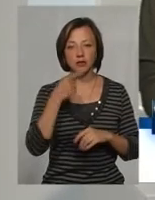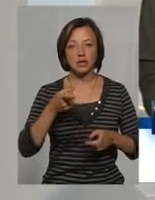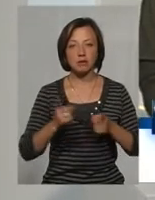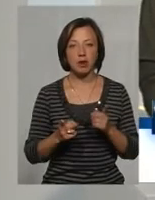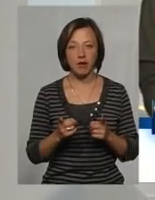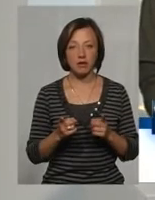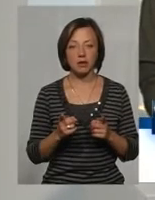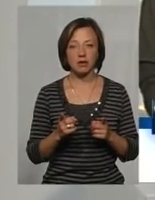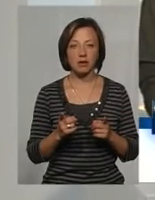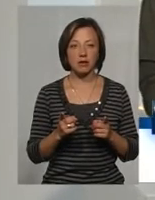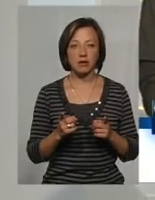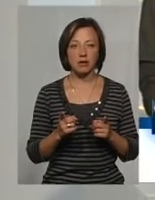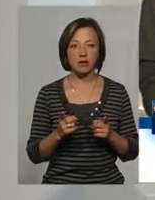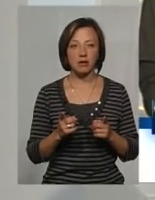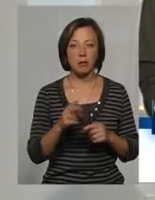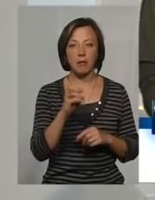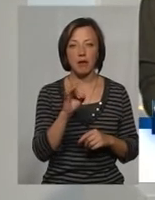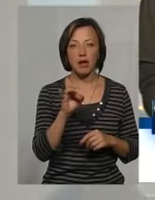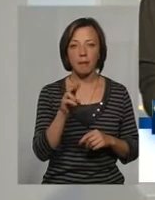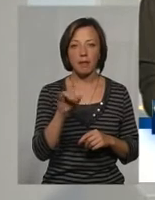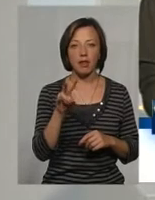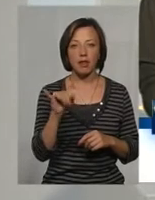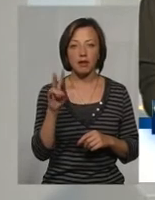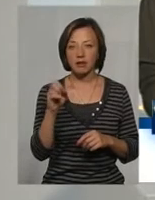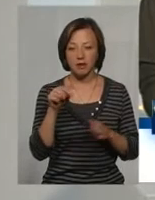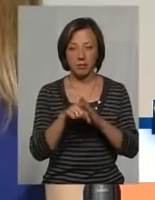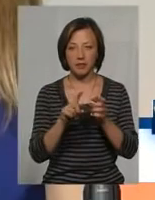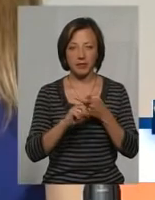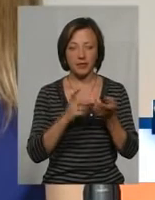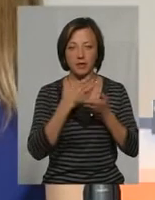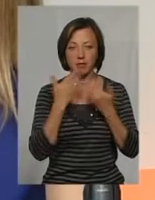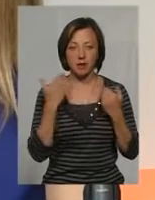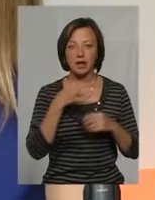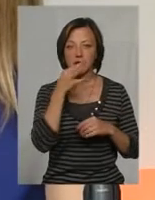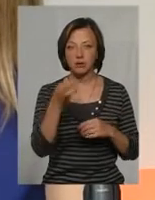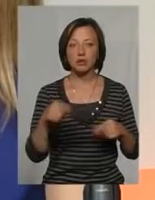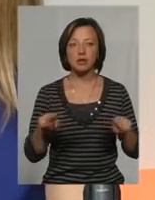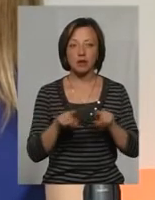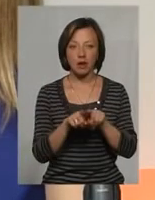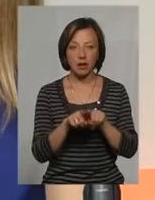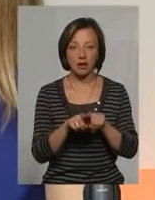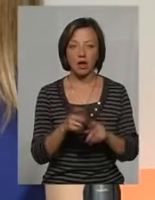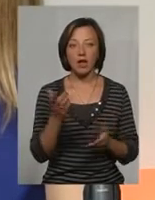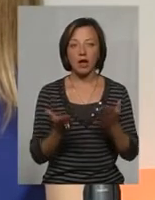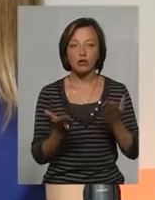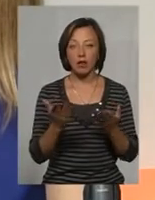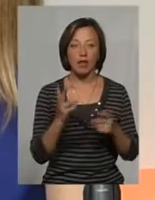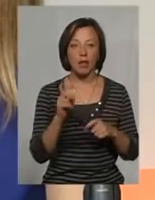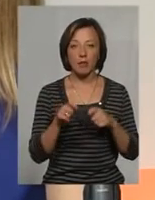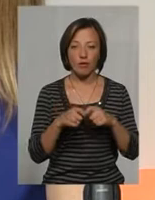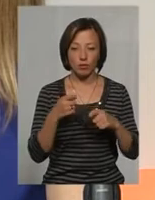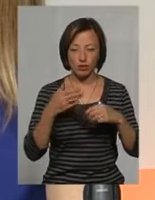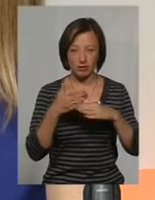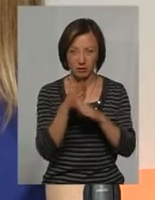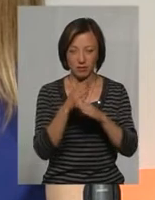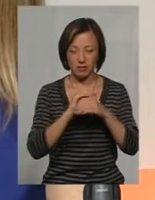насправді в перепелиних яйцях немає сальмонельозу. Я вам скажу одну річ. Якщо не порушена